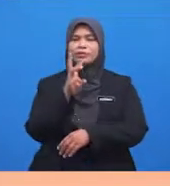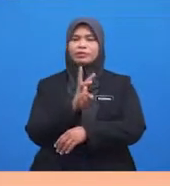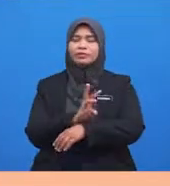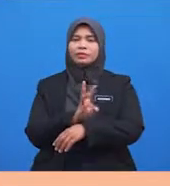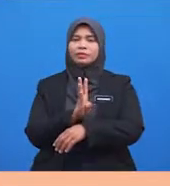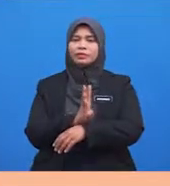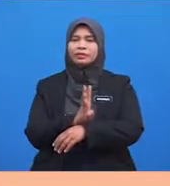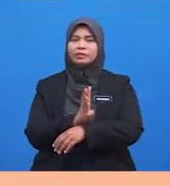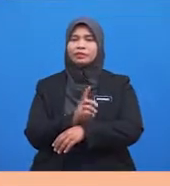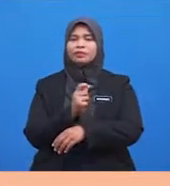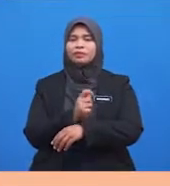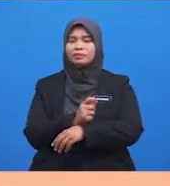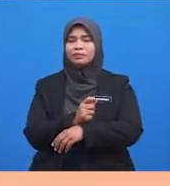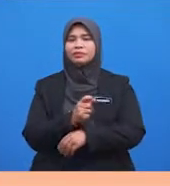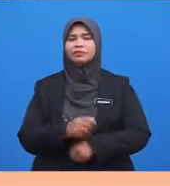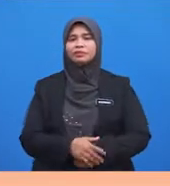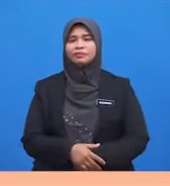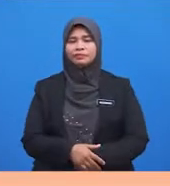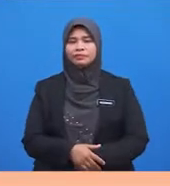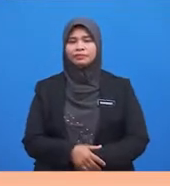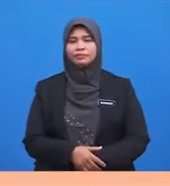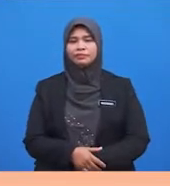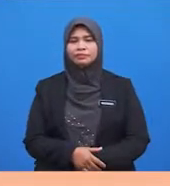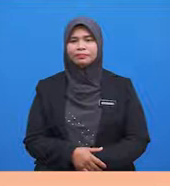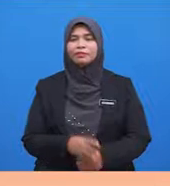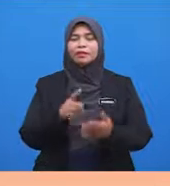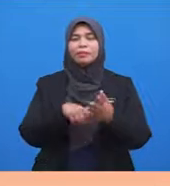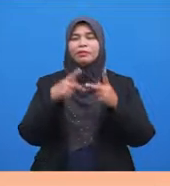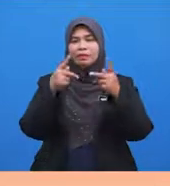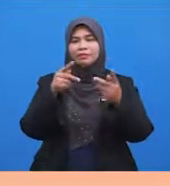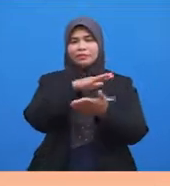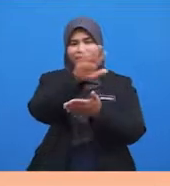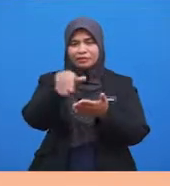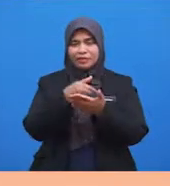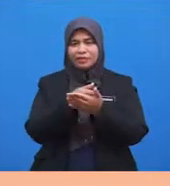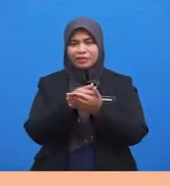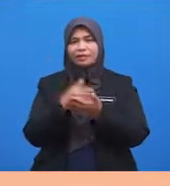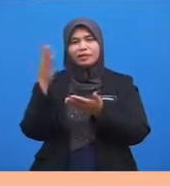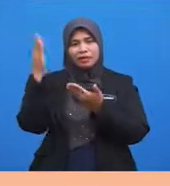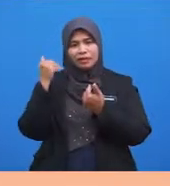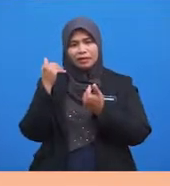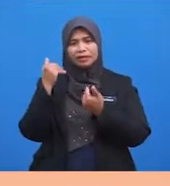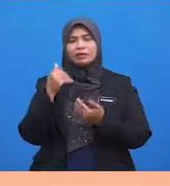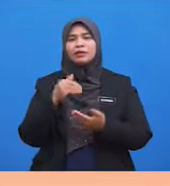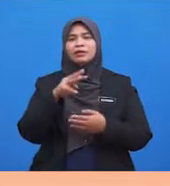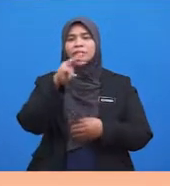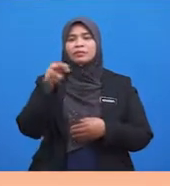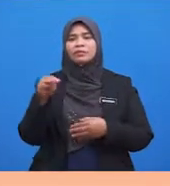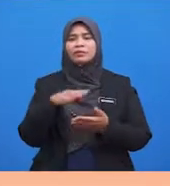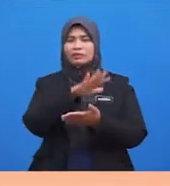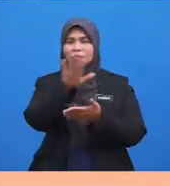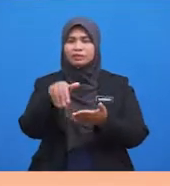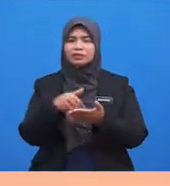Assalamualaikum warahmatullahi wabarakatuh. Apa khabar semua? Diharapkan murid-murid